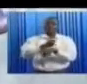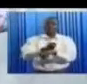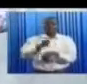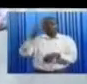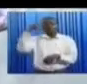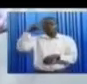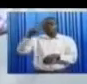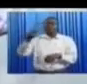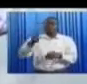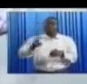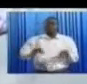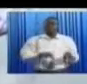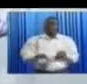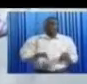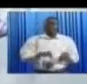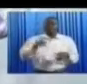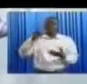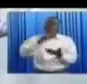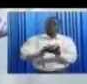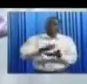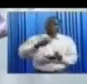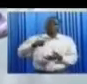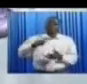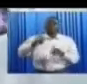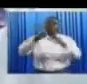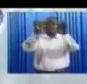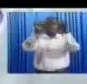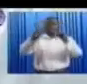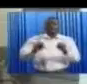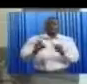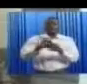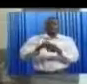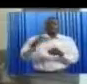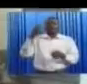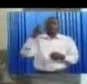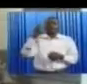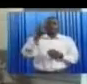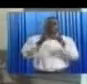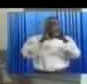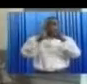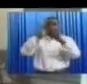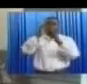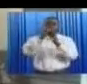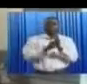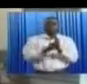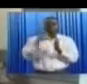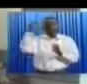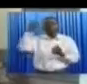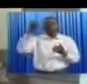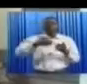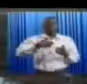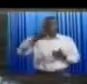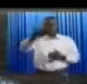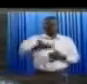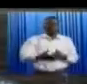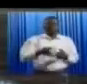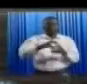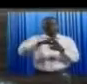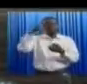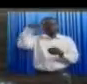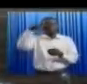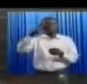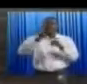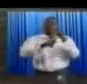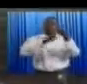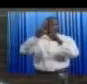pour formaliser ce cadre de concertation. Ils ont tous émis le vœu pour une coexistence pacifique entre